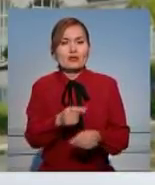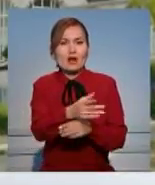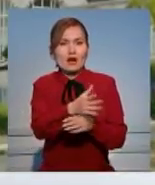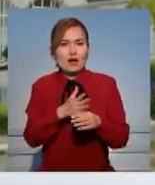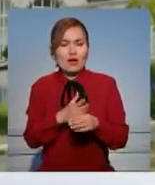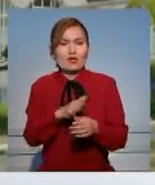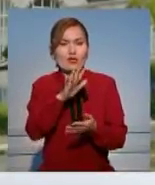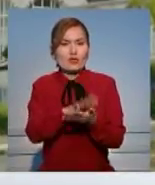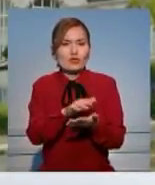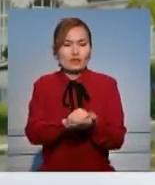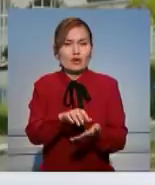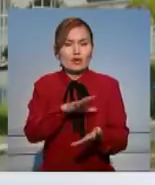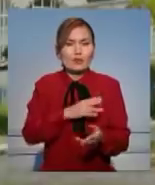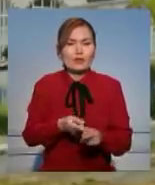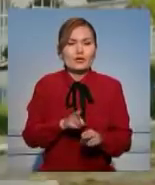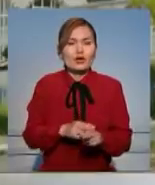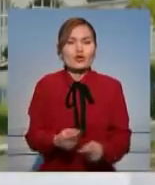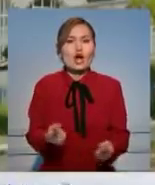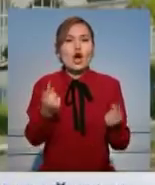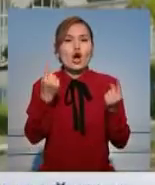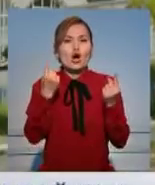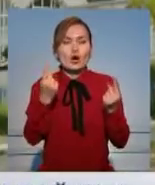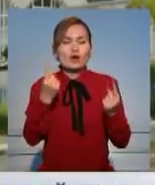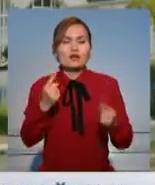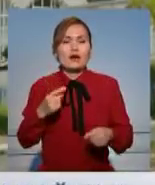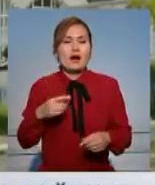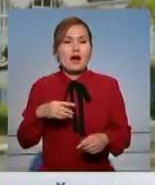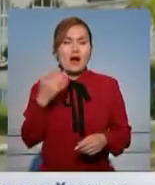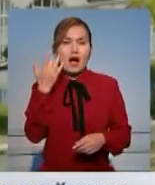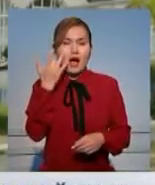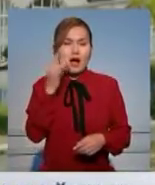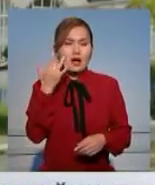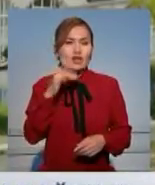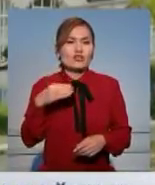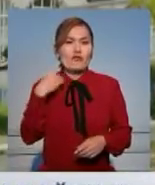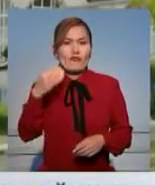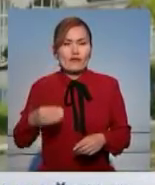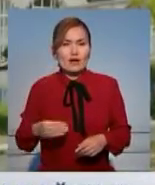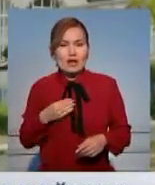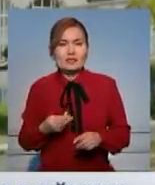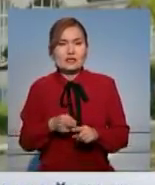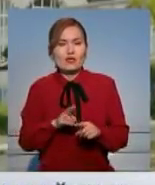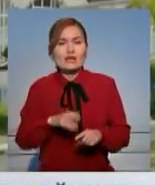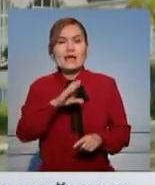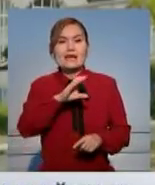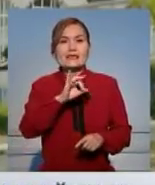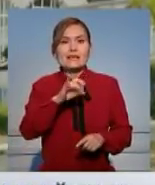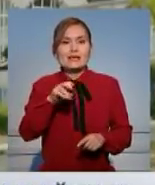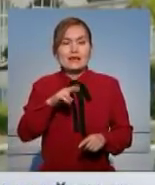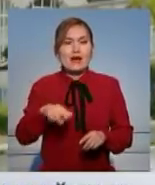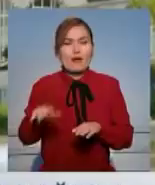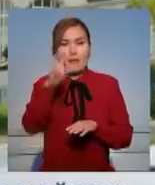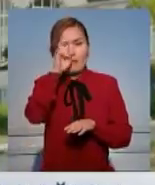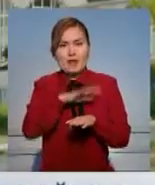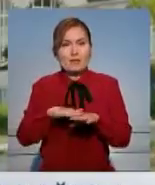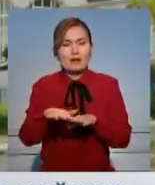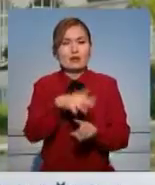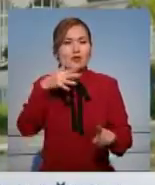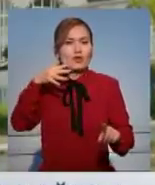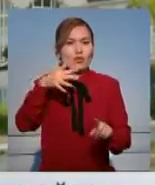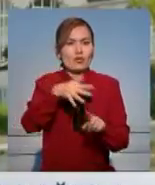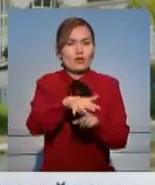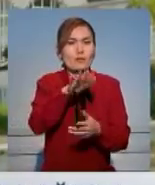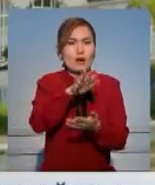елдері Ұлыбритания және Франциямен бірігіп Шам елін атқылады. Пентагонның хабарлауынша бұл соққы